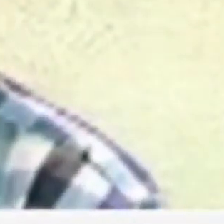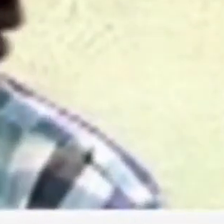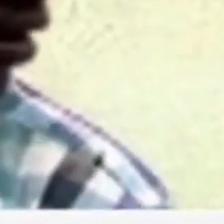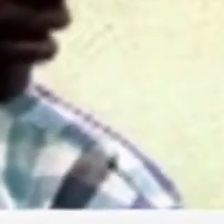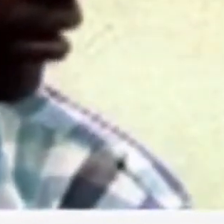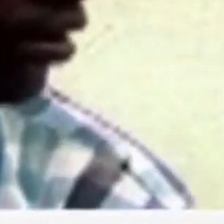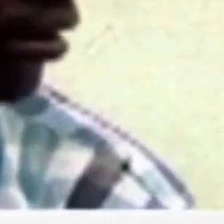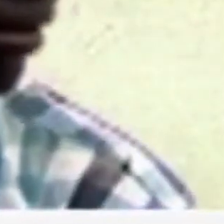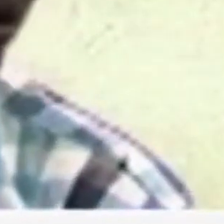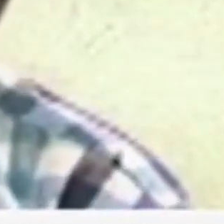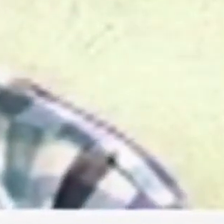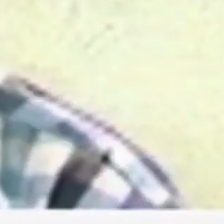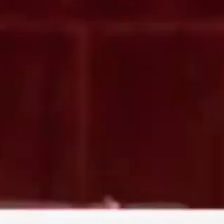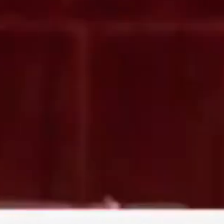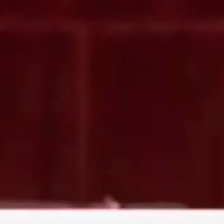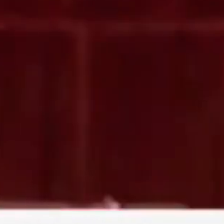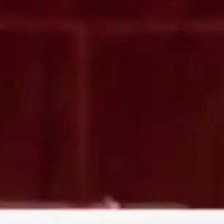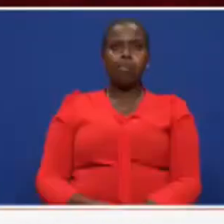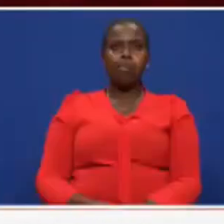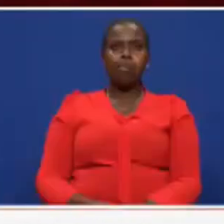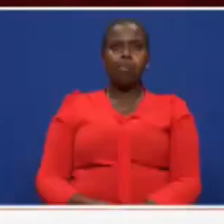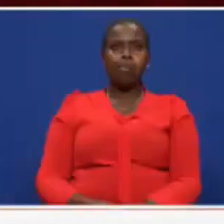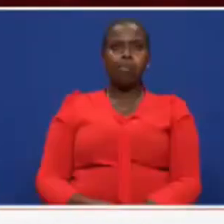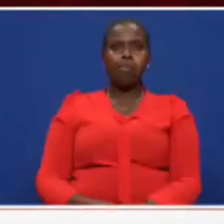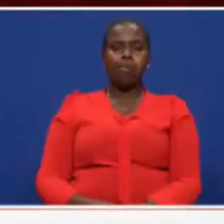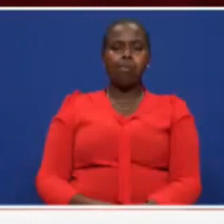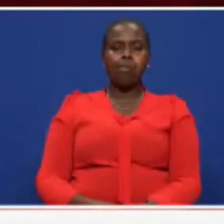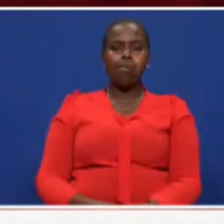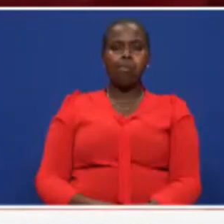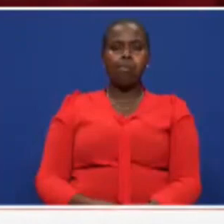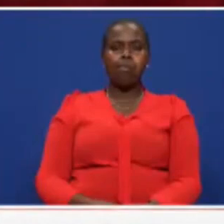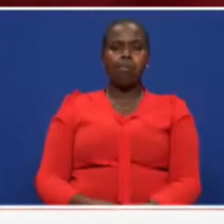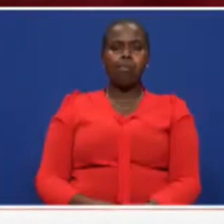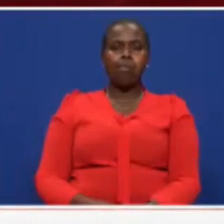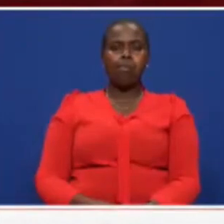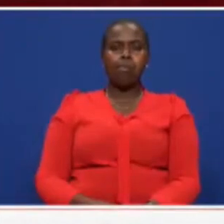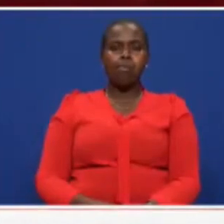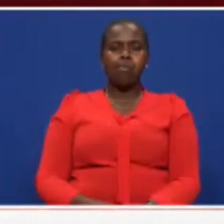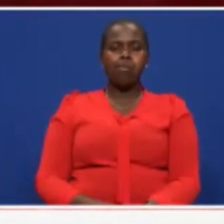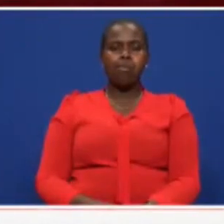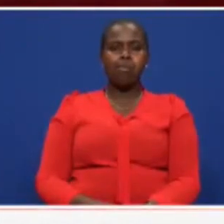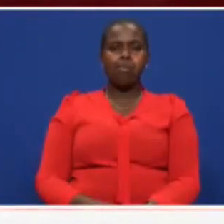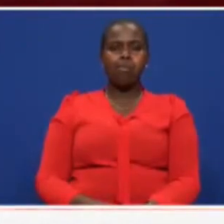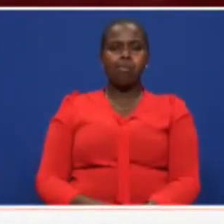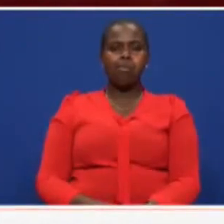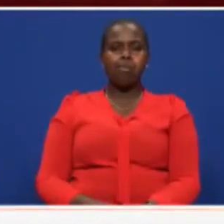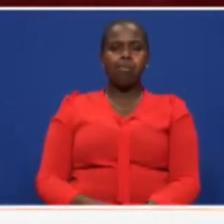Thank you, Spassos.